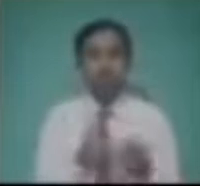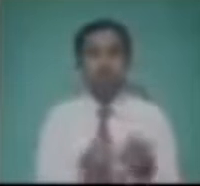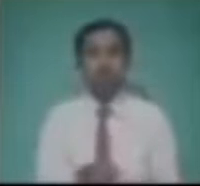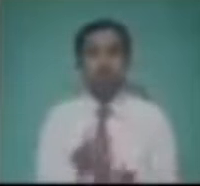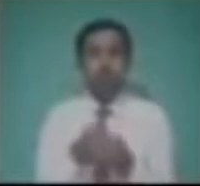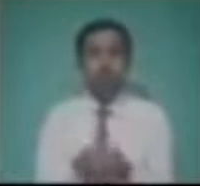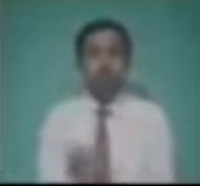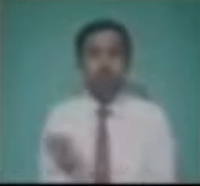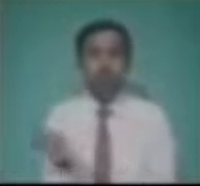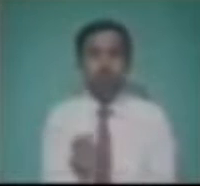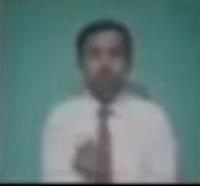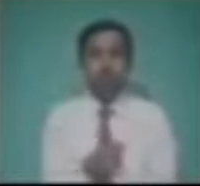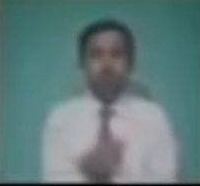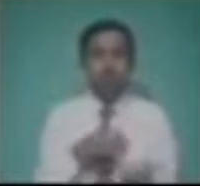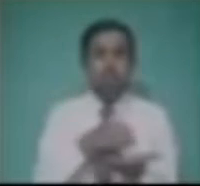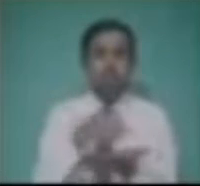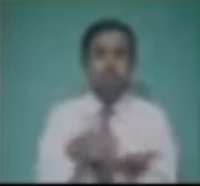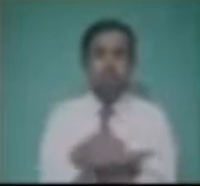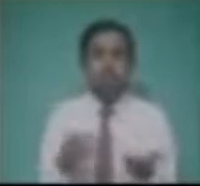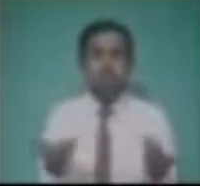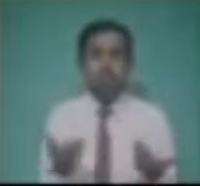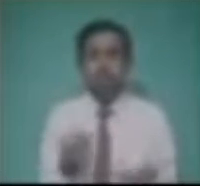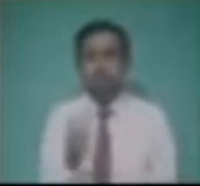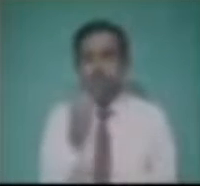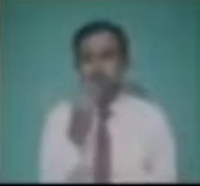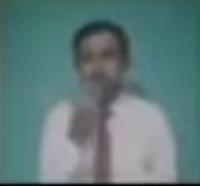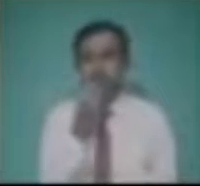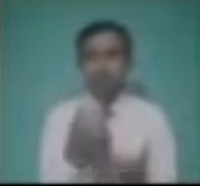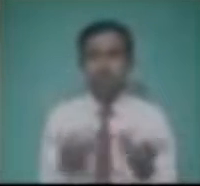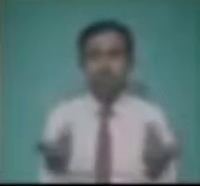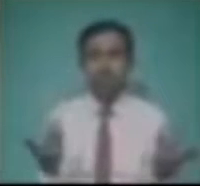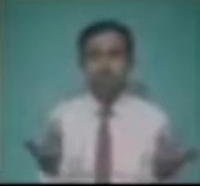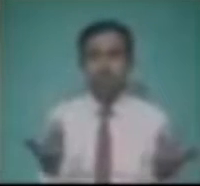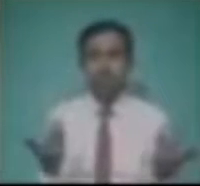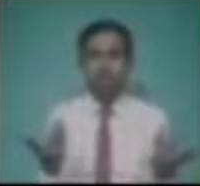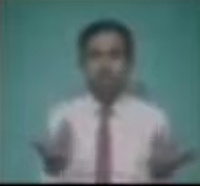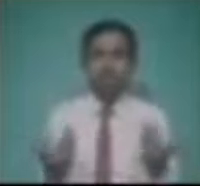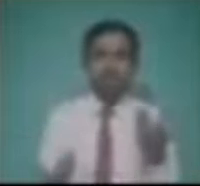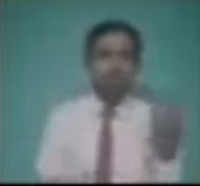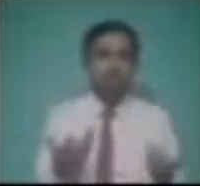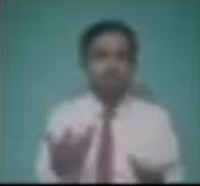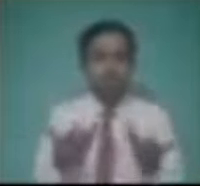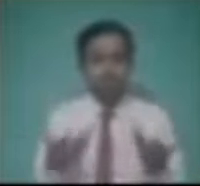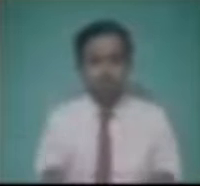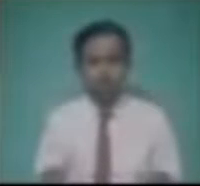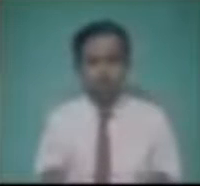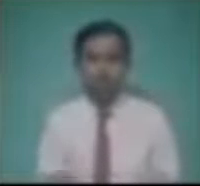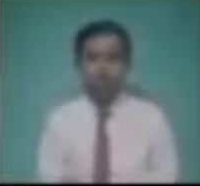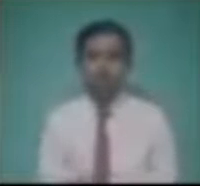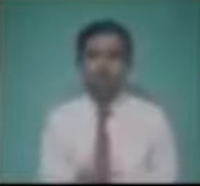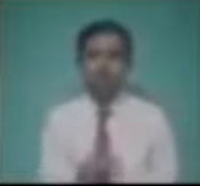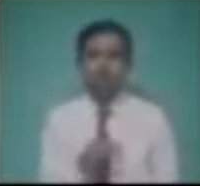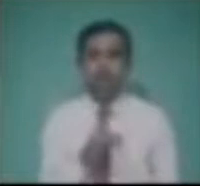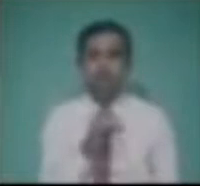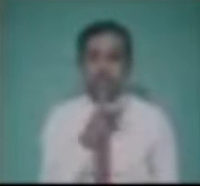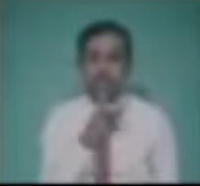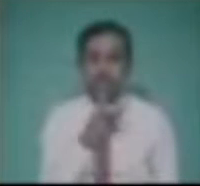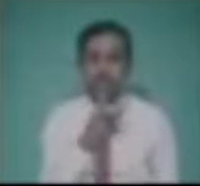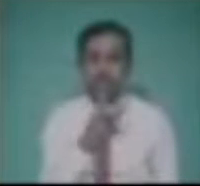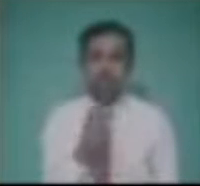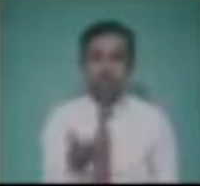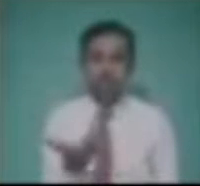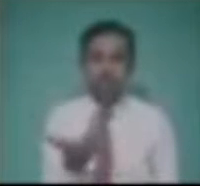මොකද උනේ කියලා. පෝර නැති ඉඳ ගොවියට කන්න බොන්න නැති වුණා. ගොවිය අනාථ වෙලා ගියා. ලැජ්ජා කියන දේ ගෑවිලා නැහැ.